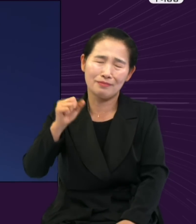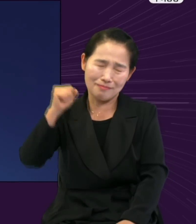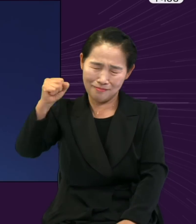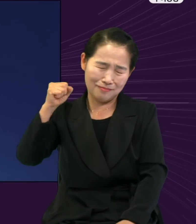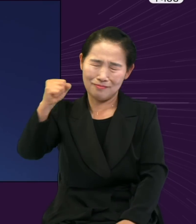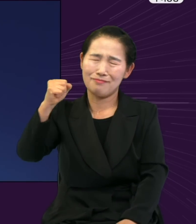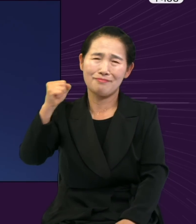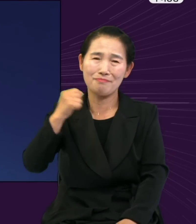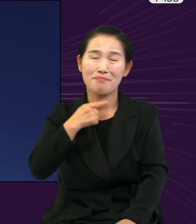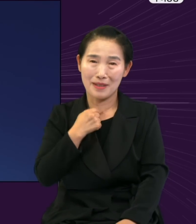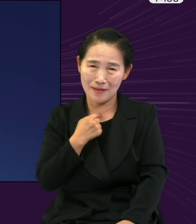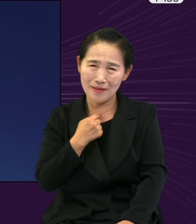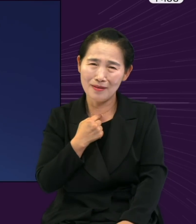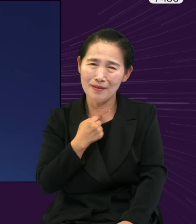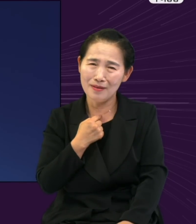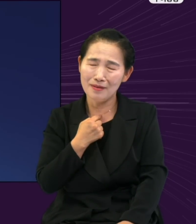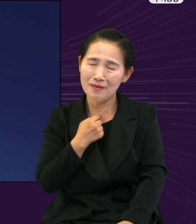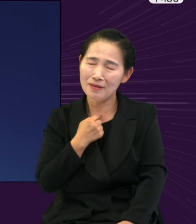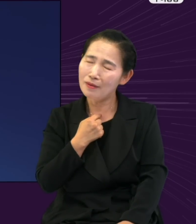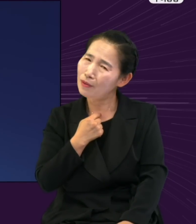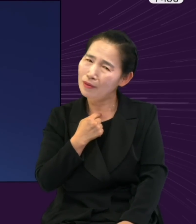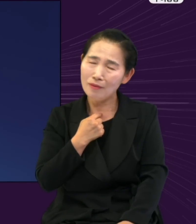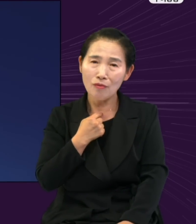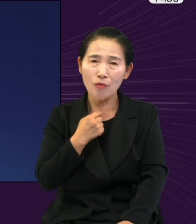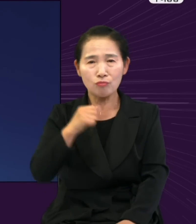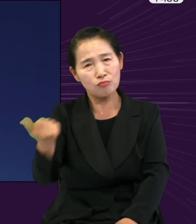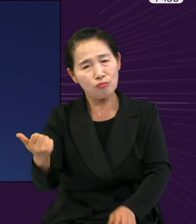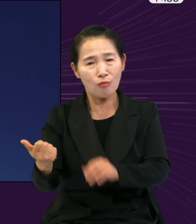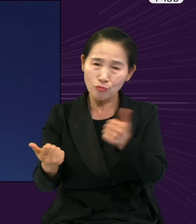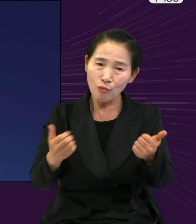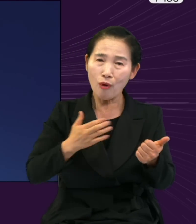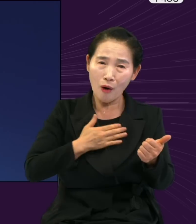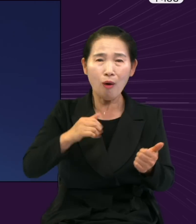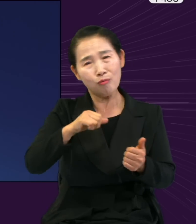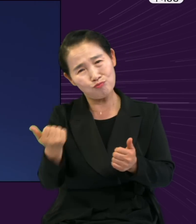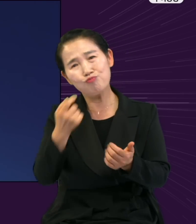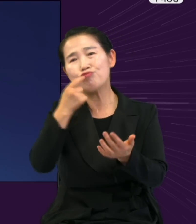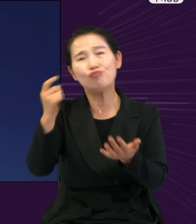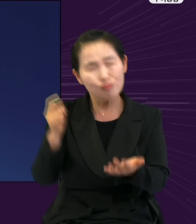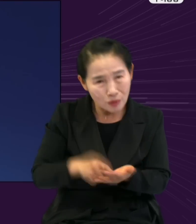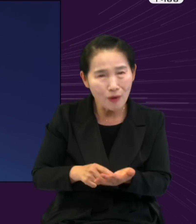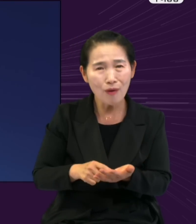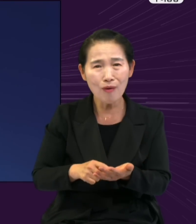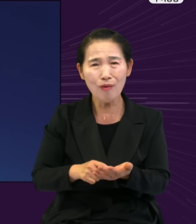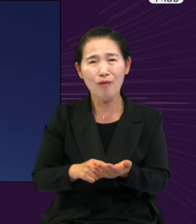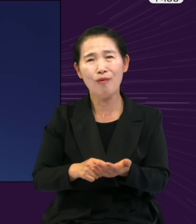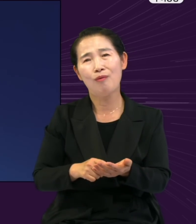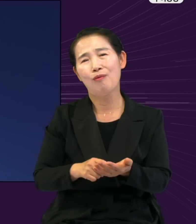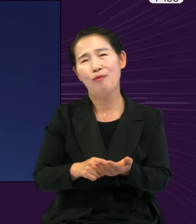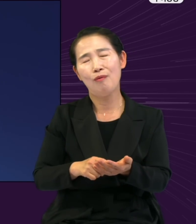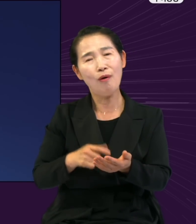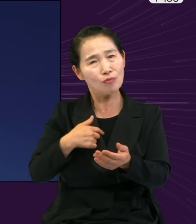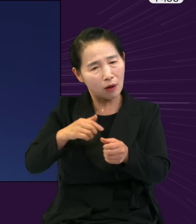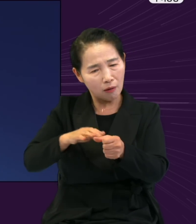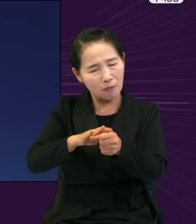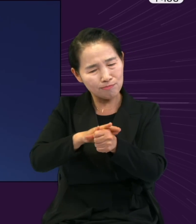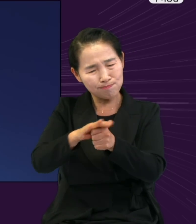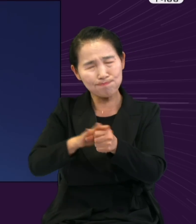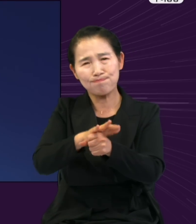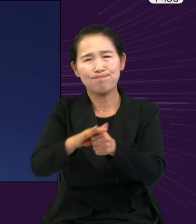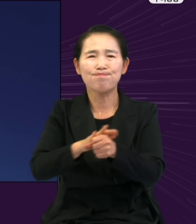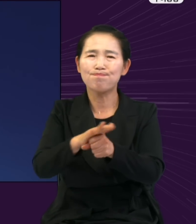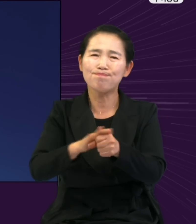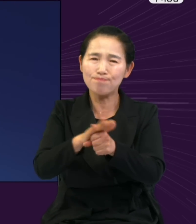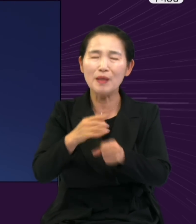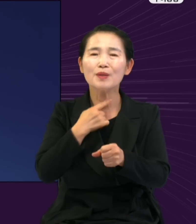죽음은 어쩌면 저에게 아주 가까운지도 모르겠습니다. 왜냐하면 제가 사랑하는 사람들, 제가 정말 제